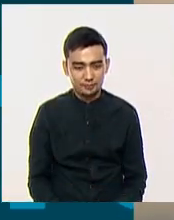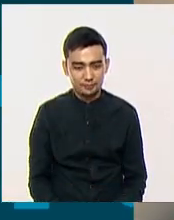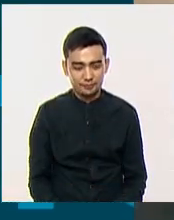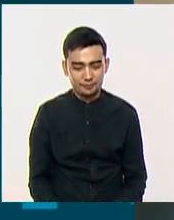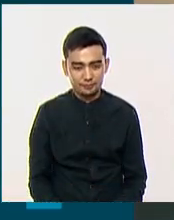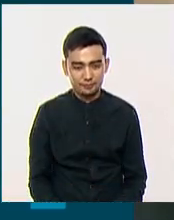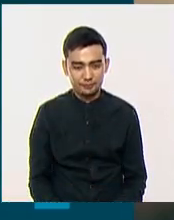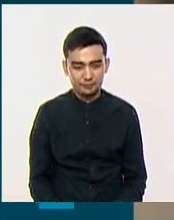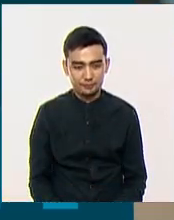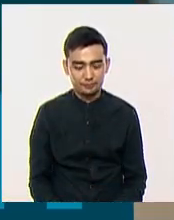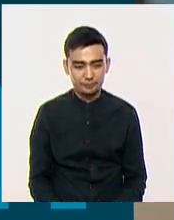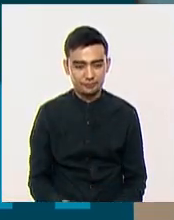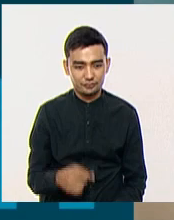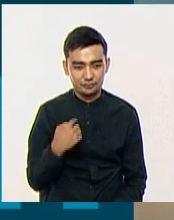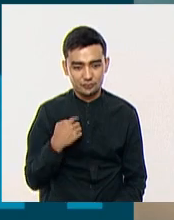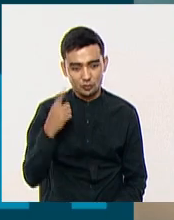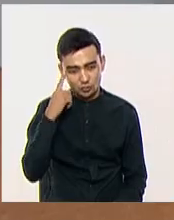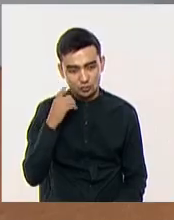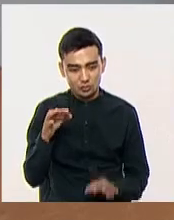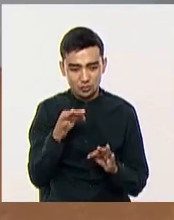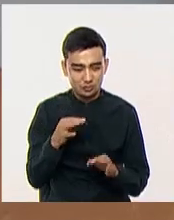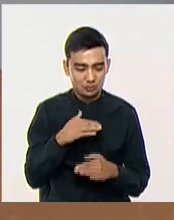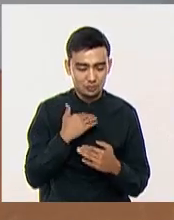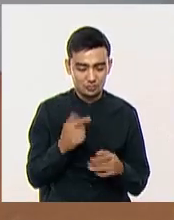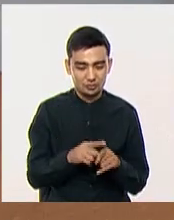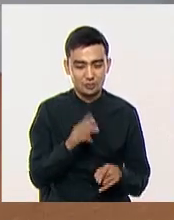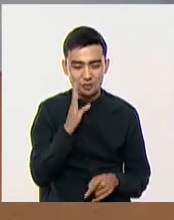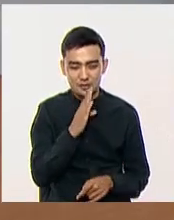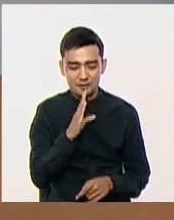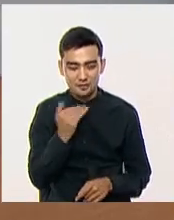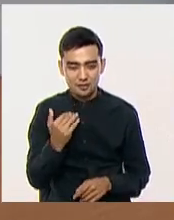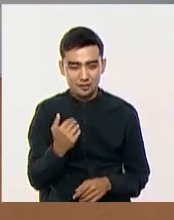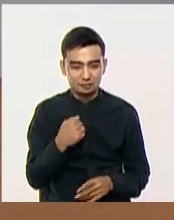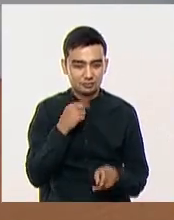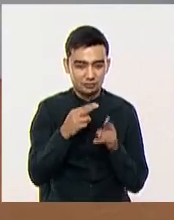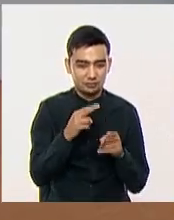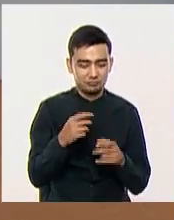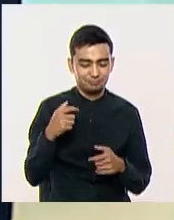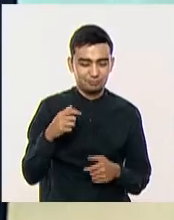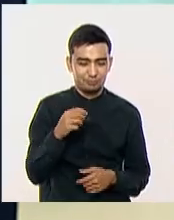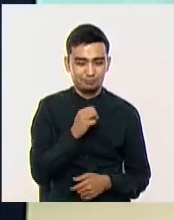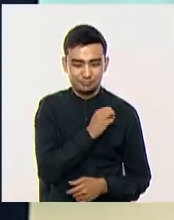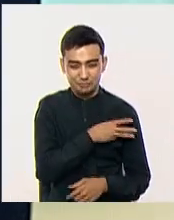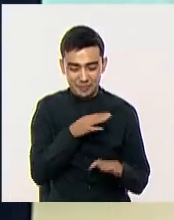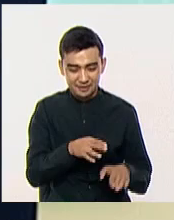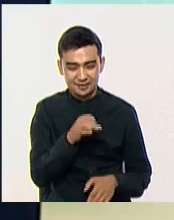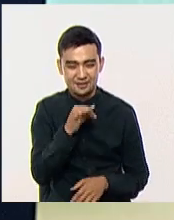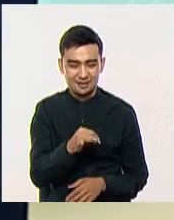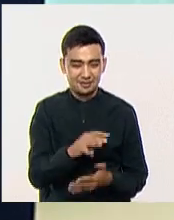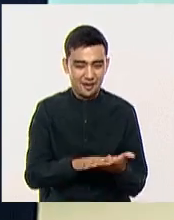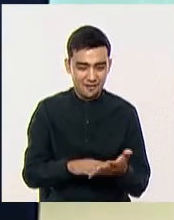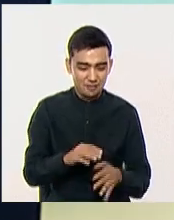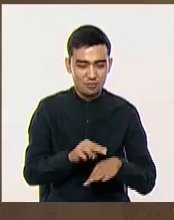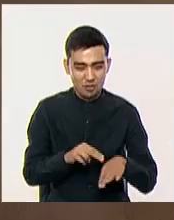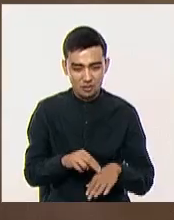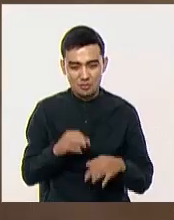И это не хочу об этом даже думать. Мама девушки говорит, обращалась в посольство, неоднократно писала заявление в полицию и